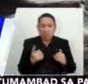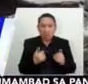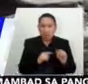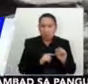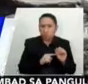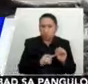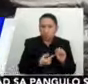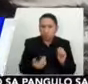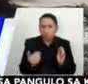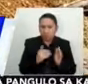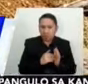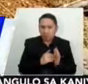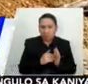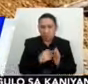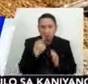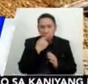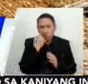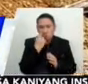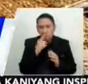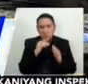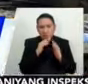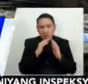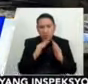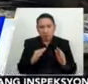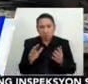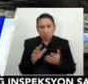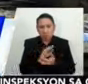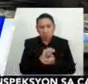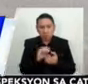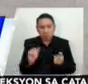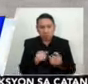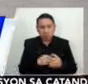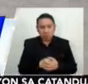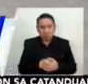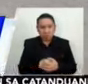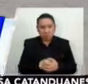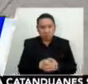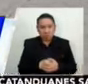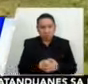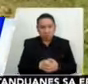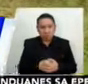ng kanilang mga bahay kung hindi winasak ng hangin ang kanilang mga bubong.